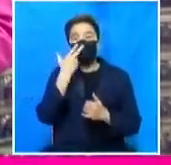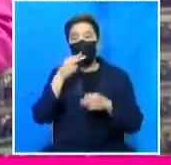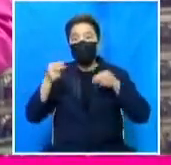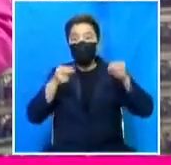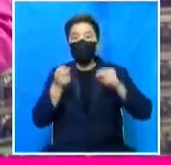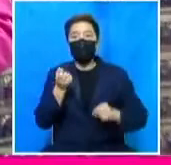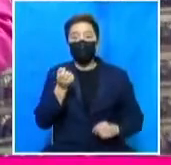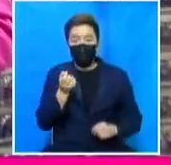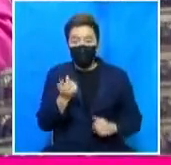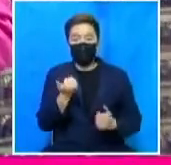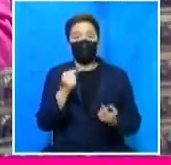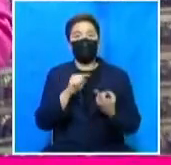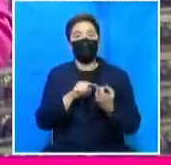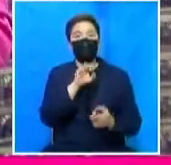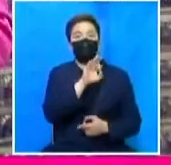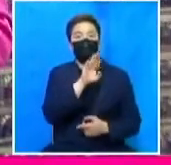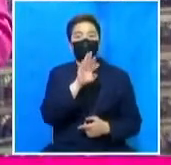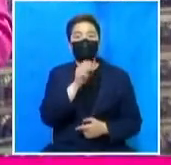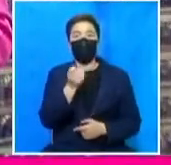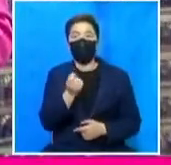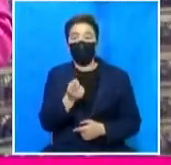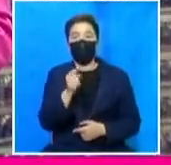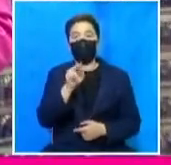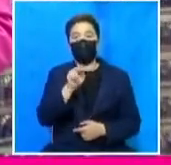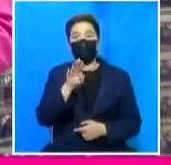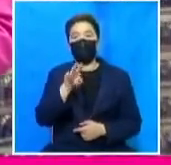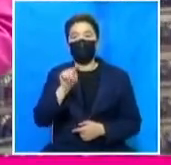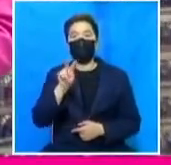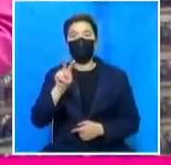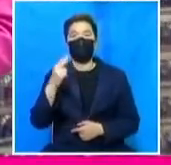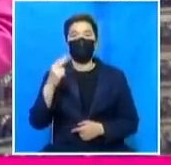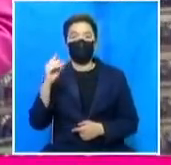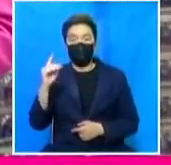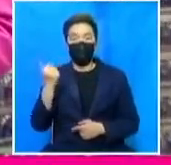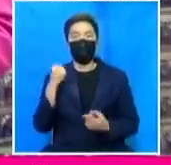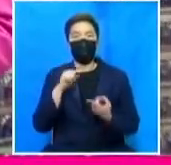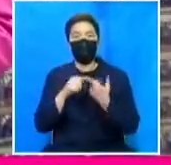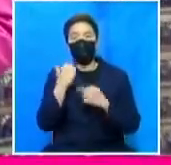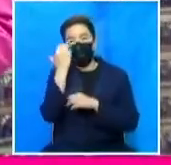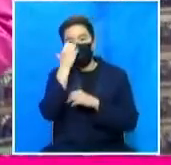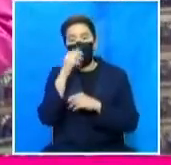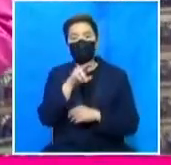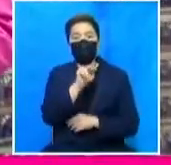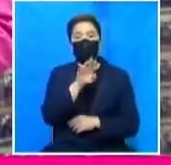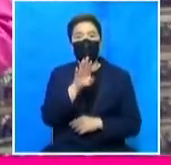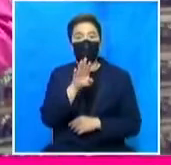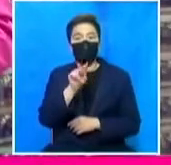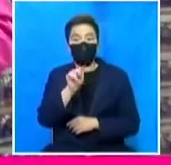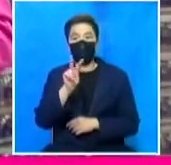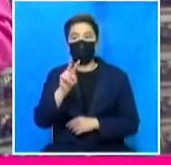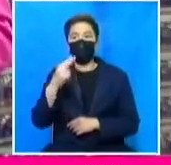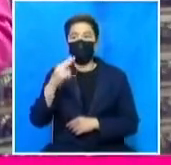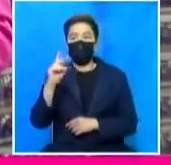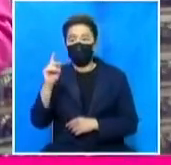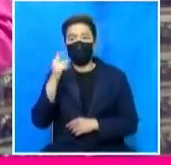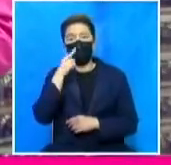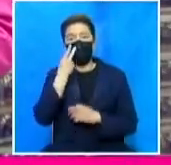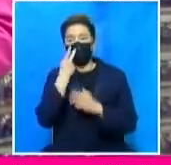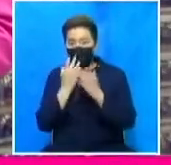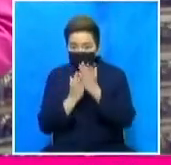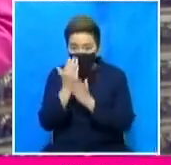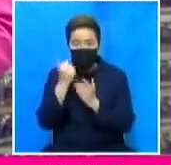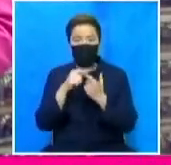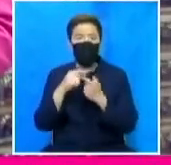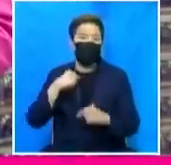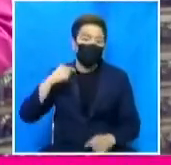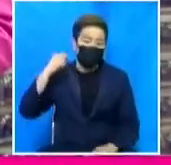ทอดสดได้ผ่านทาง Facebook Live NBT to HD และรับชมผ่านทางสถานีโทรทัศน์ NBT to HD รวมถึงรับฟังการถ่